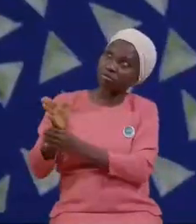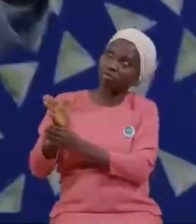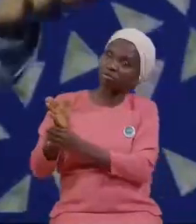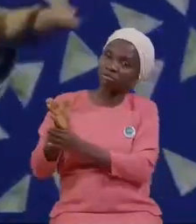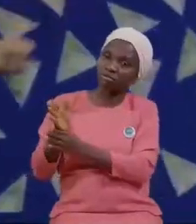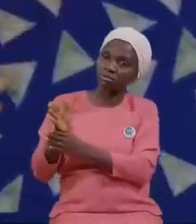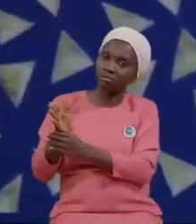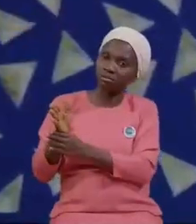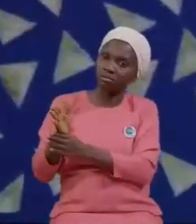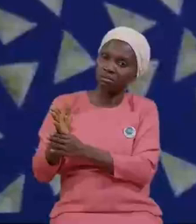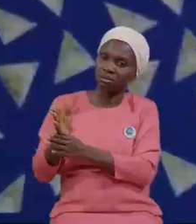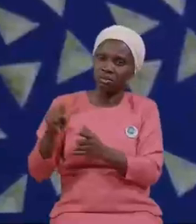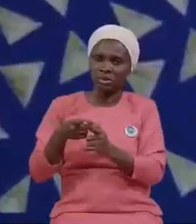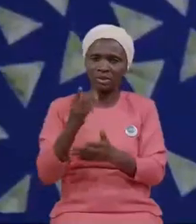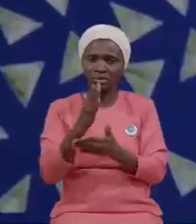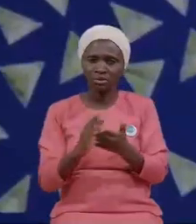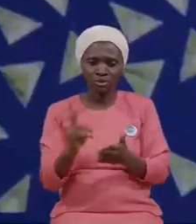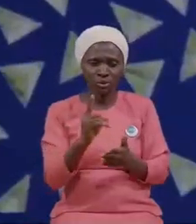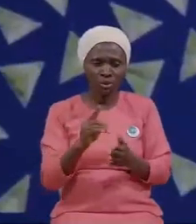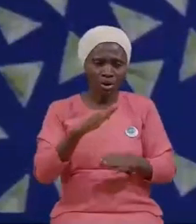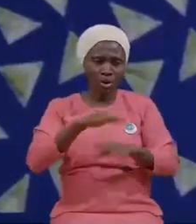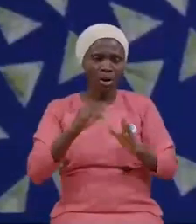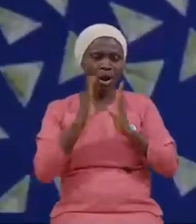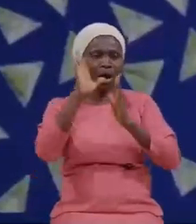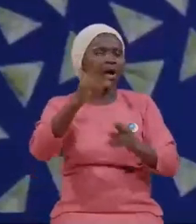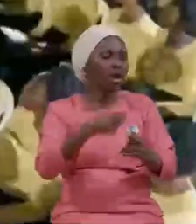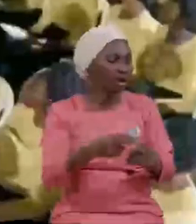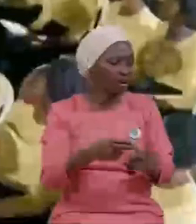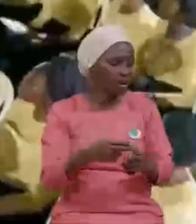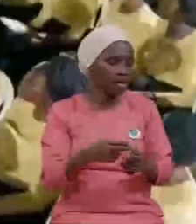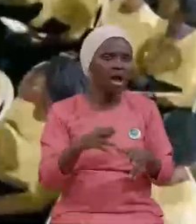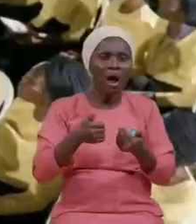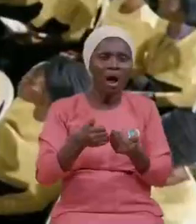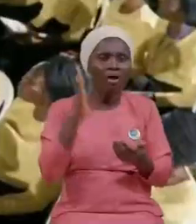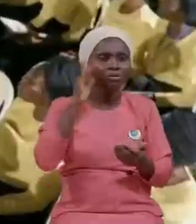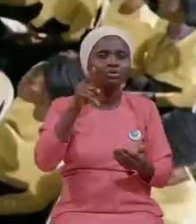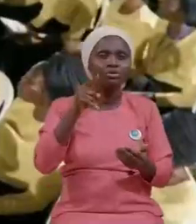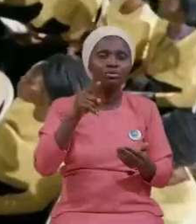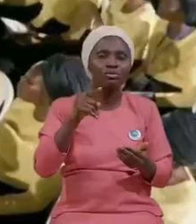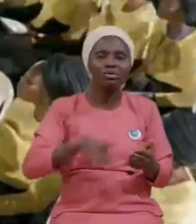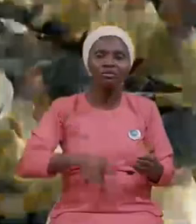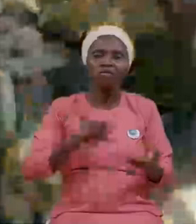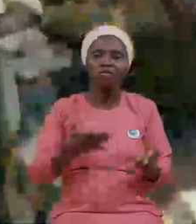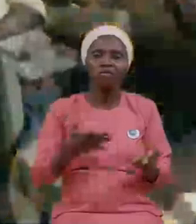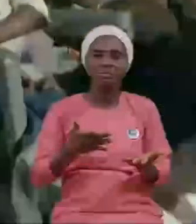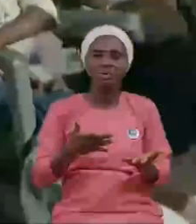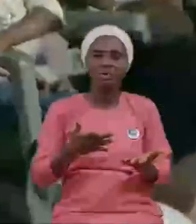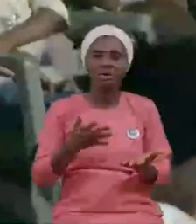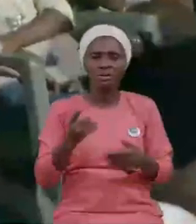Quelqu'un mentionne votre nom. Que faites-vous? Ah, je ne savais pas qu'il y a quelqu'un ici qui connaît mon nom.